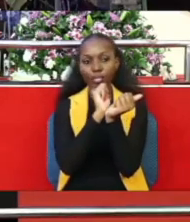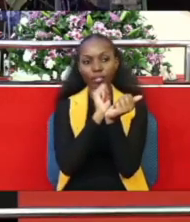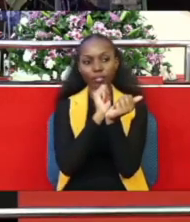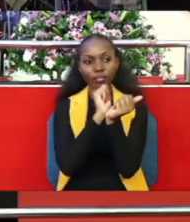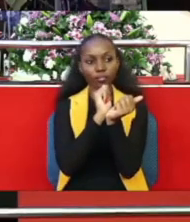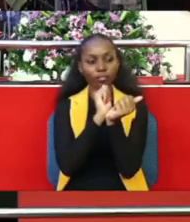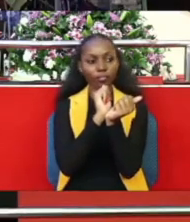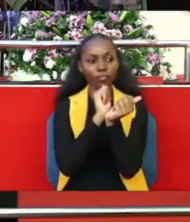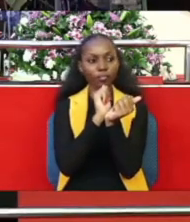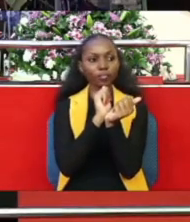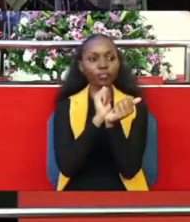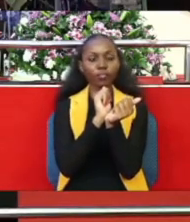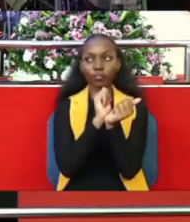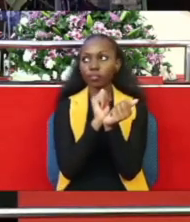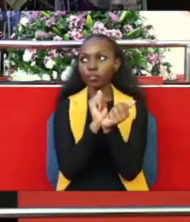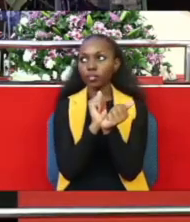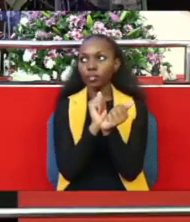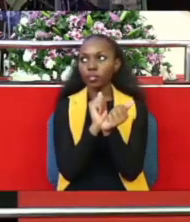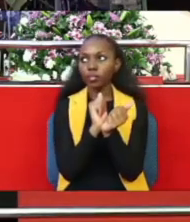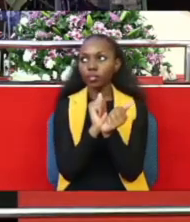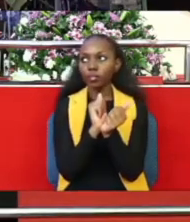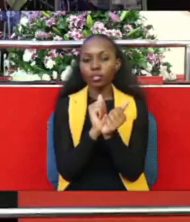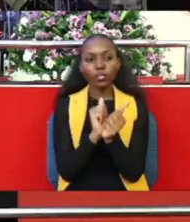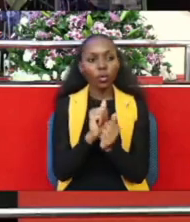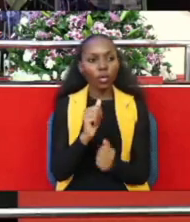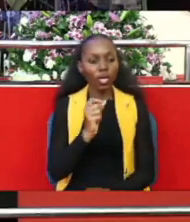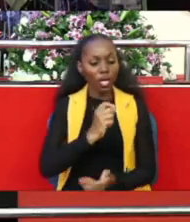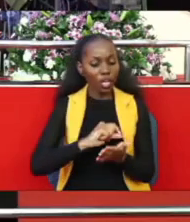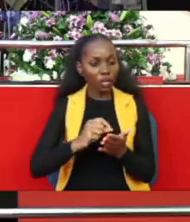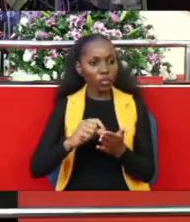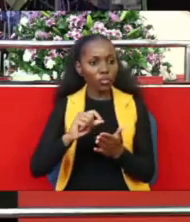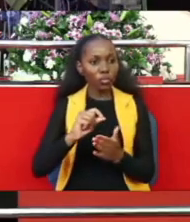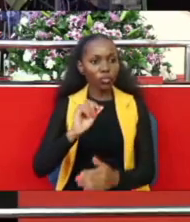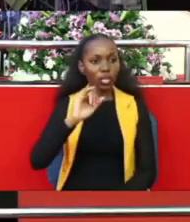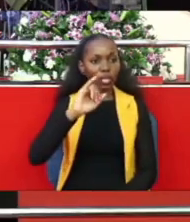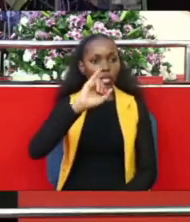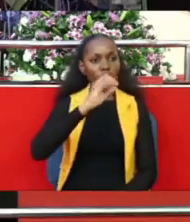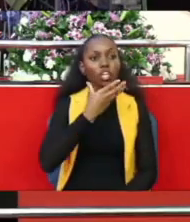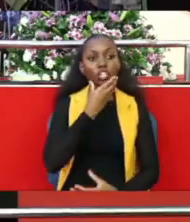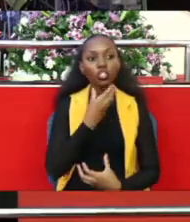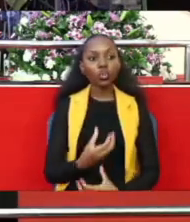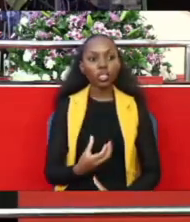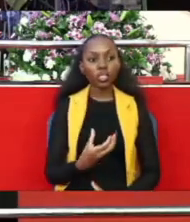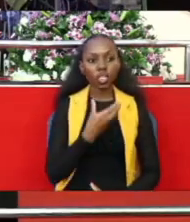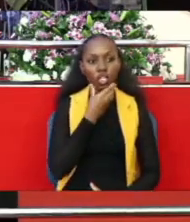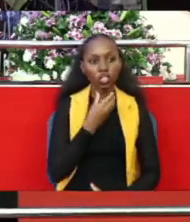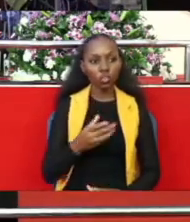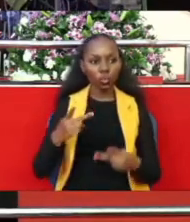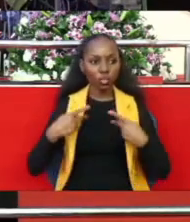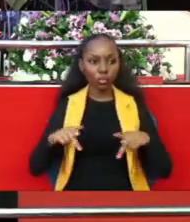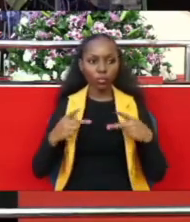kanisa sana sana ya watu wa Yahudi. It was not the Jewish people. Hakuwa watu wa nyumba ya